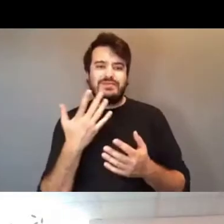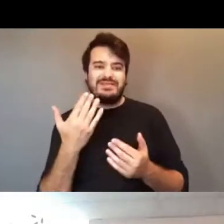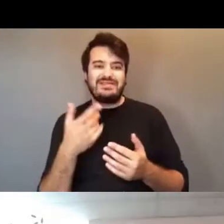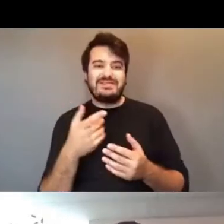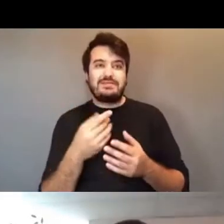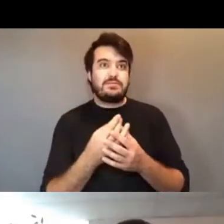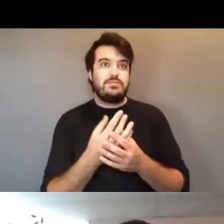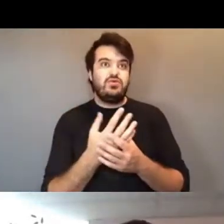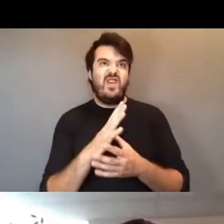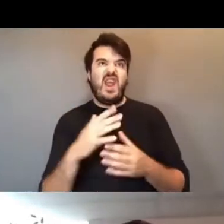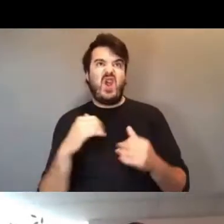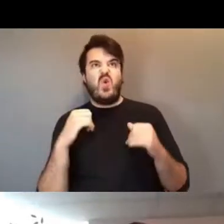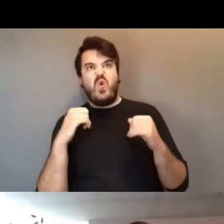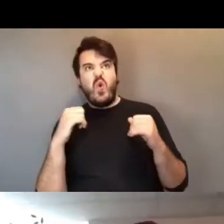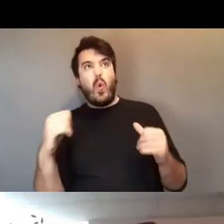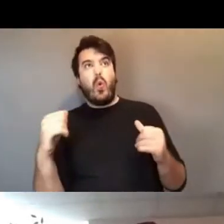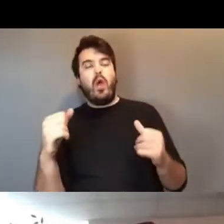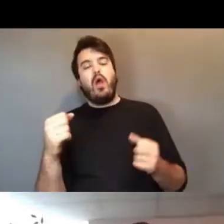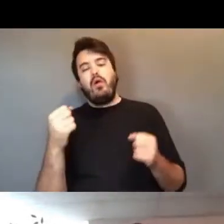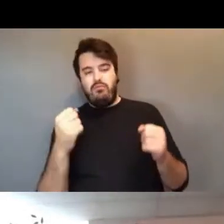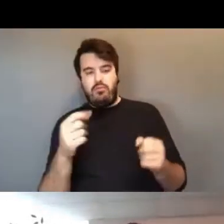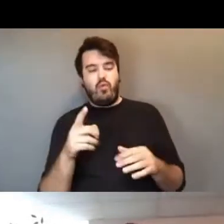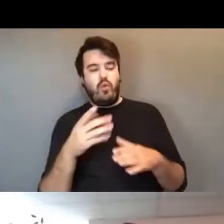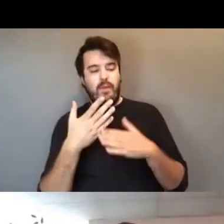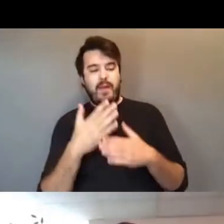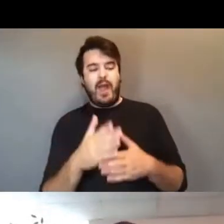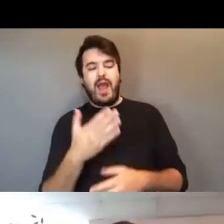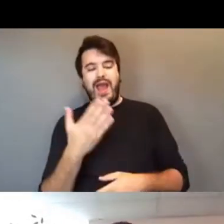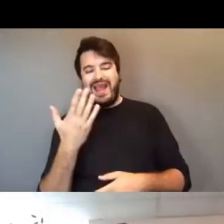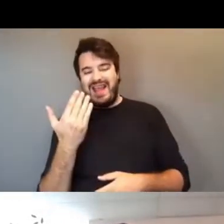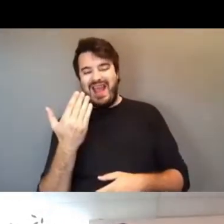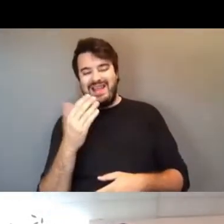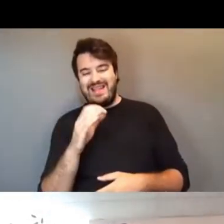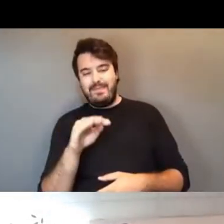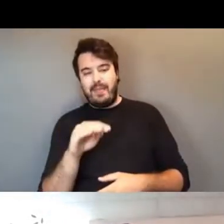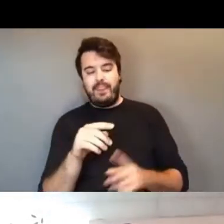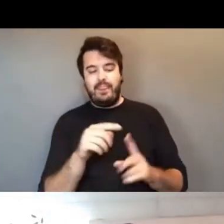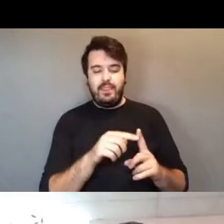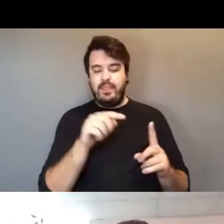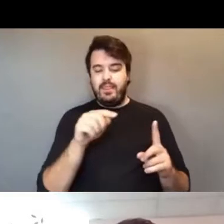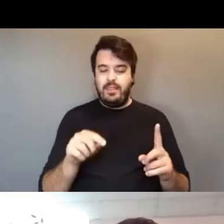bien grosse, vous pouvez préparer 15 cm entre vos plants.